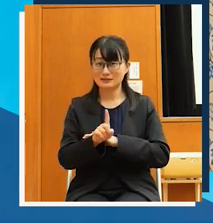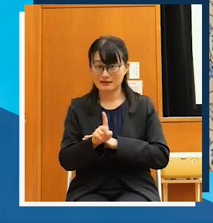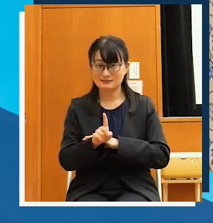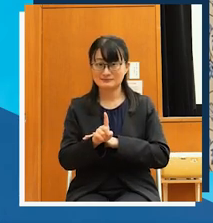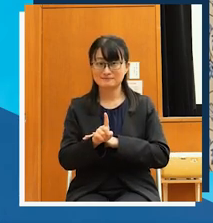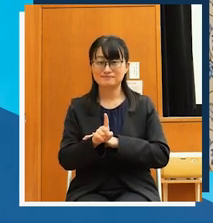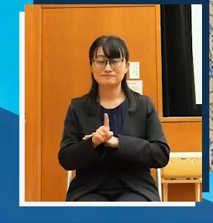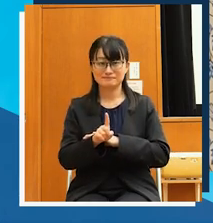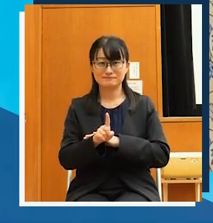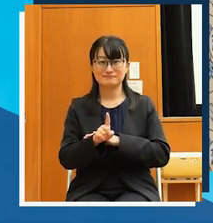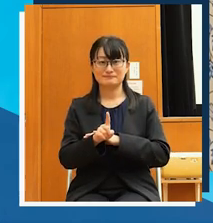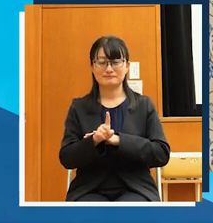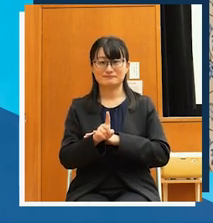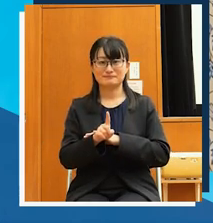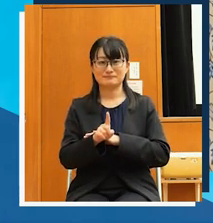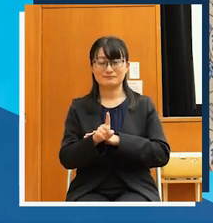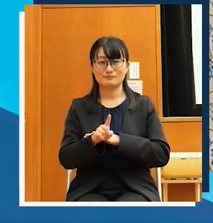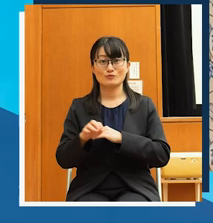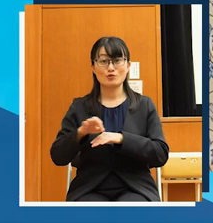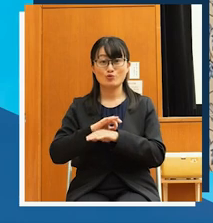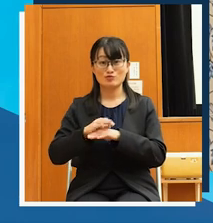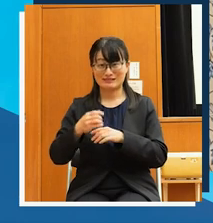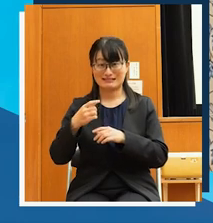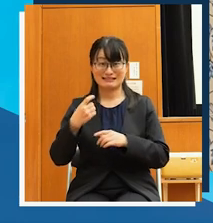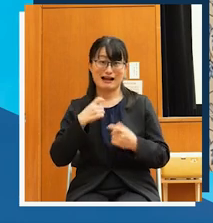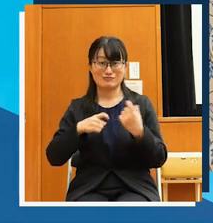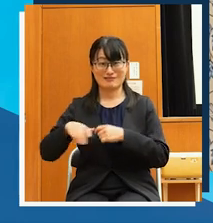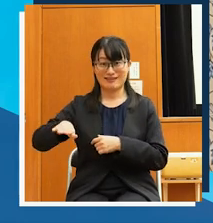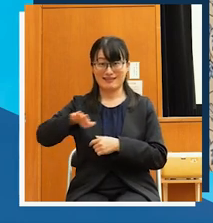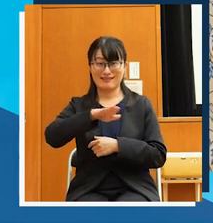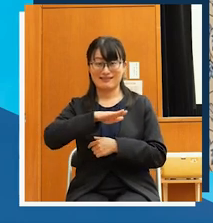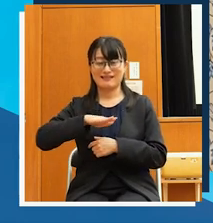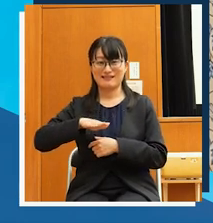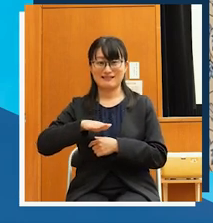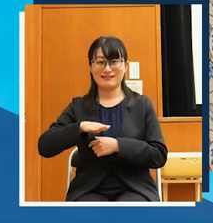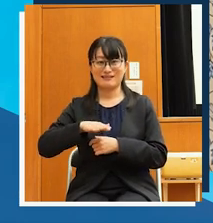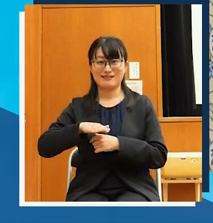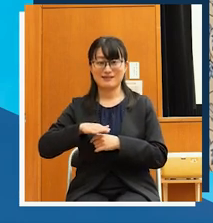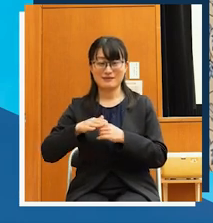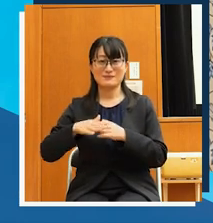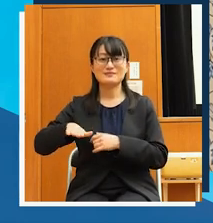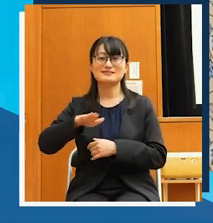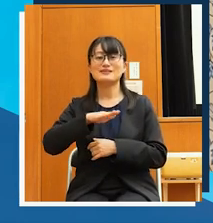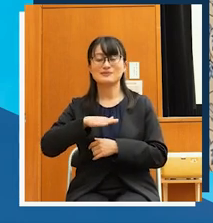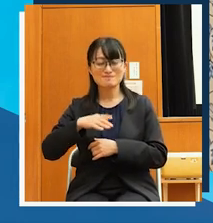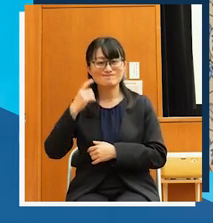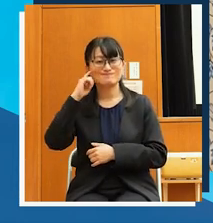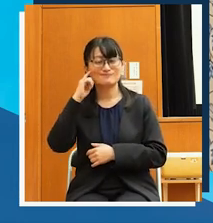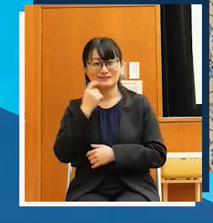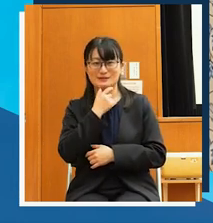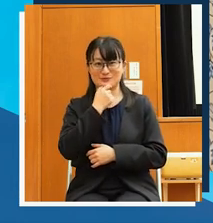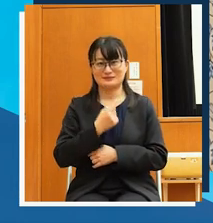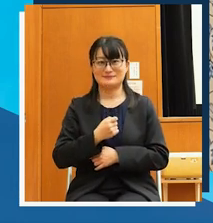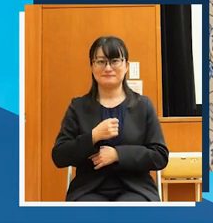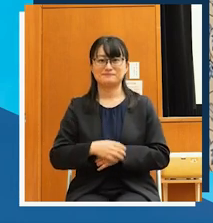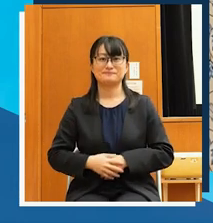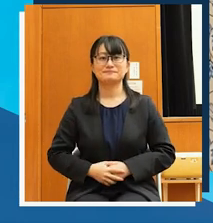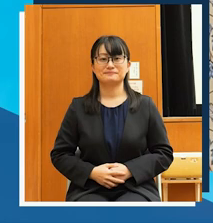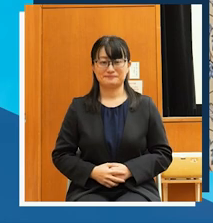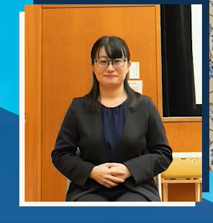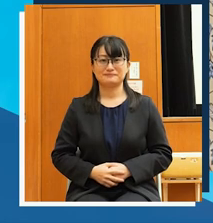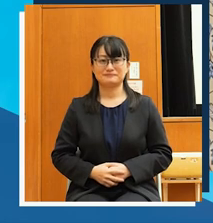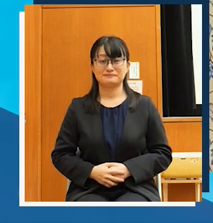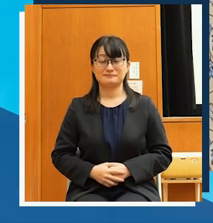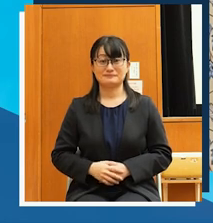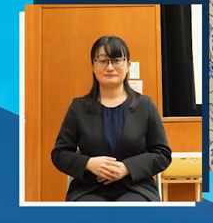ですねえ特にあの学生のの皆さんにはえ是非考えていただきあのえ玉木